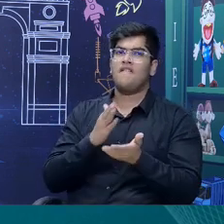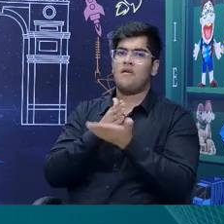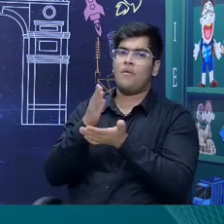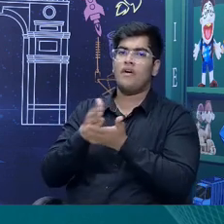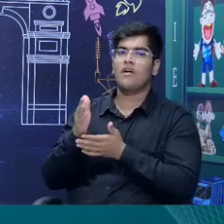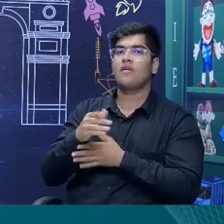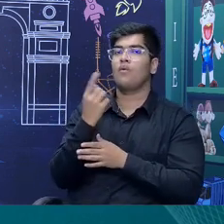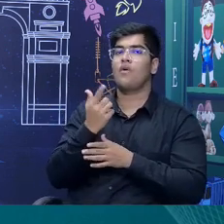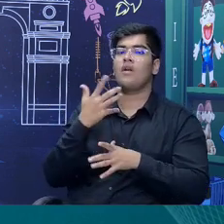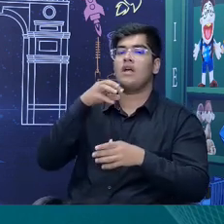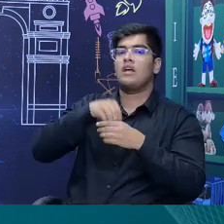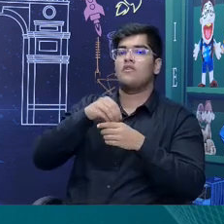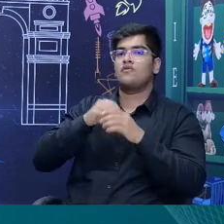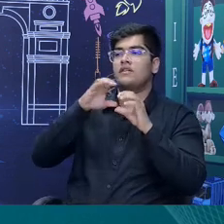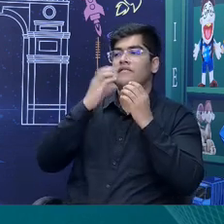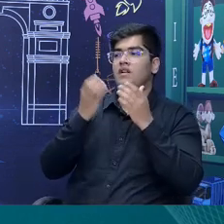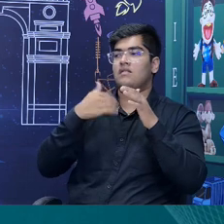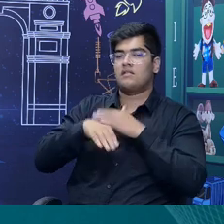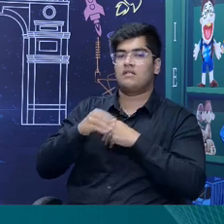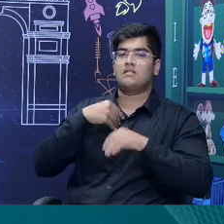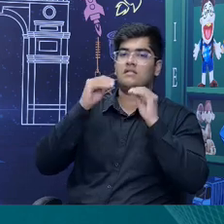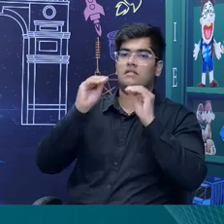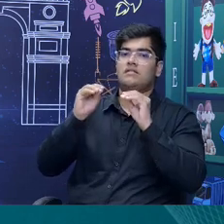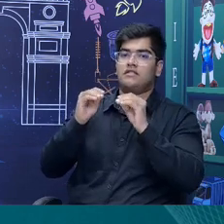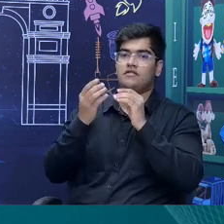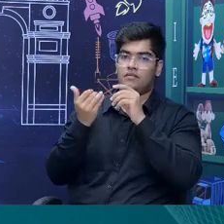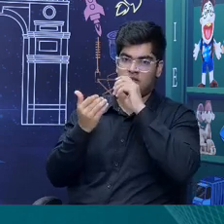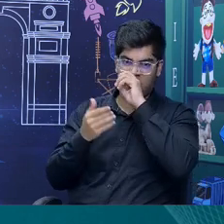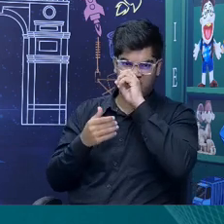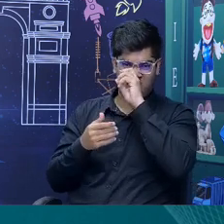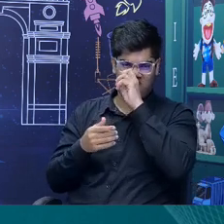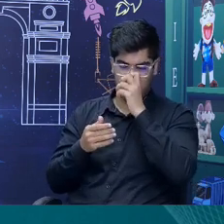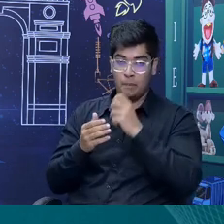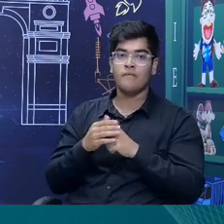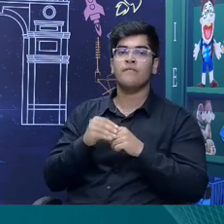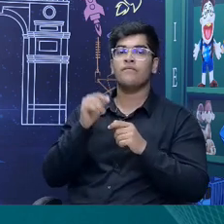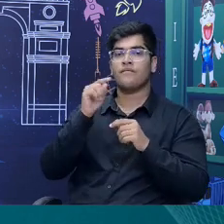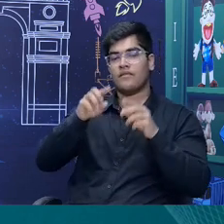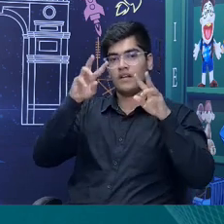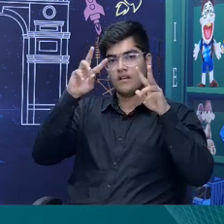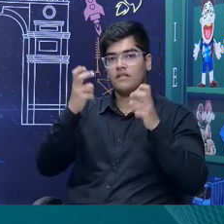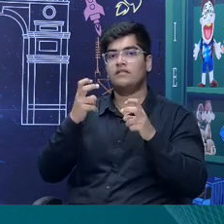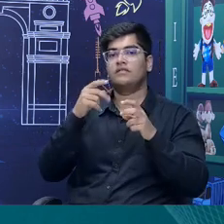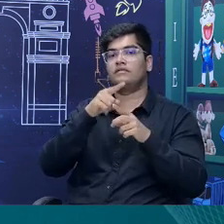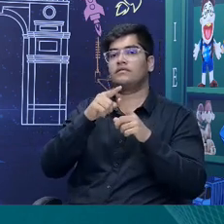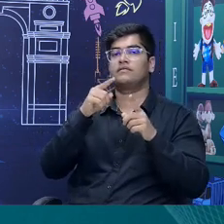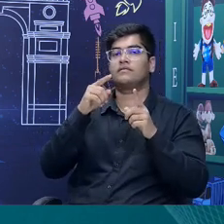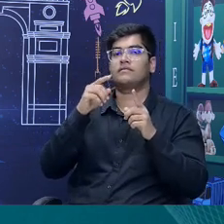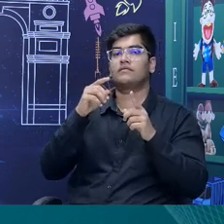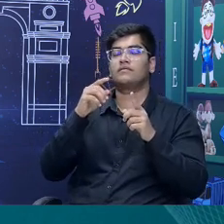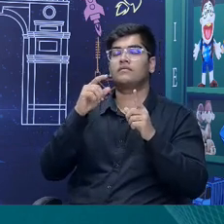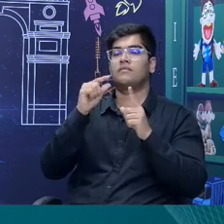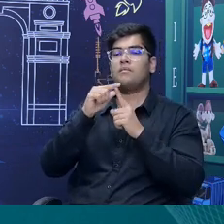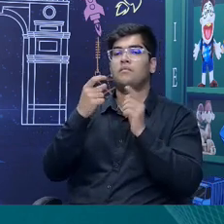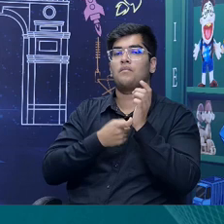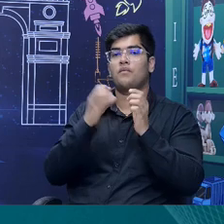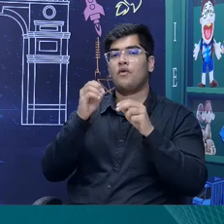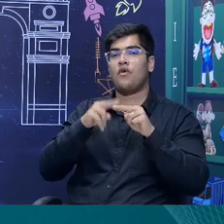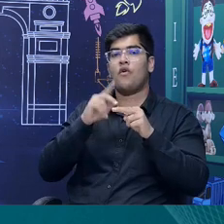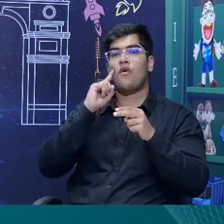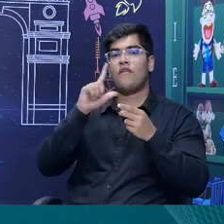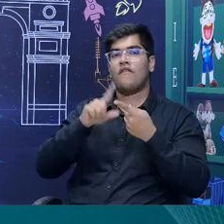इंक्लूसिव क्लासरूम और रिच आउट तू मी लर्नर्स और दिस टॉपिक डेमोग्राफी प्रोफाइल और डेमोग्राफिक स्टडी